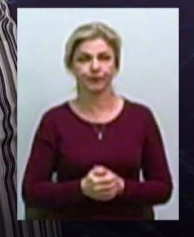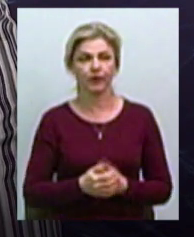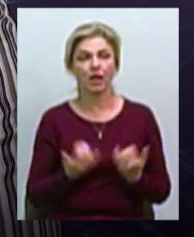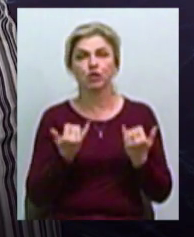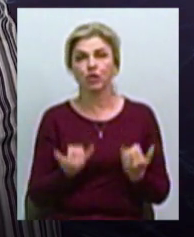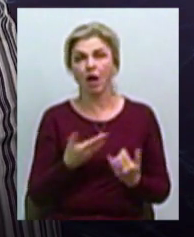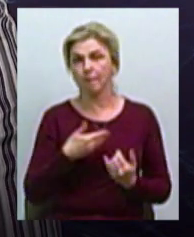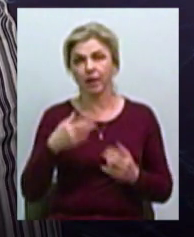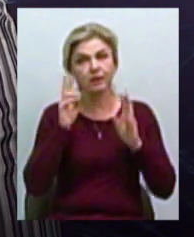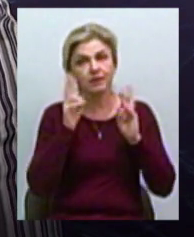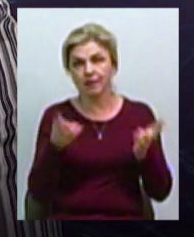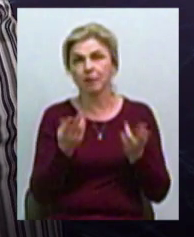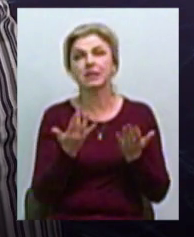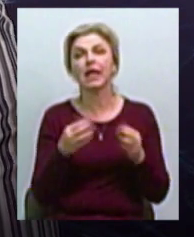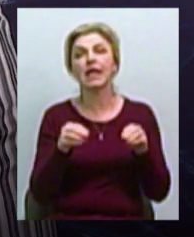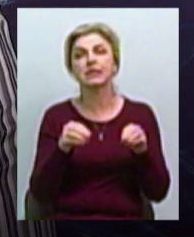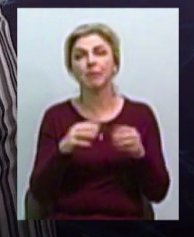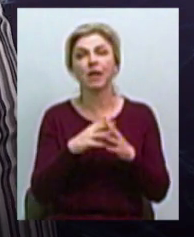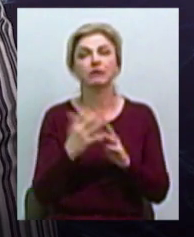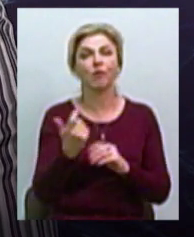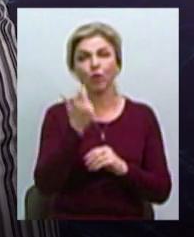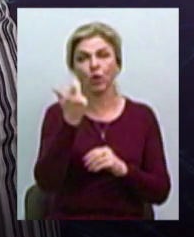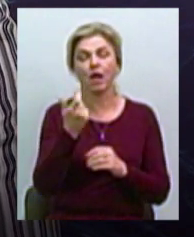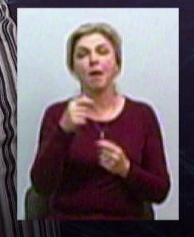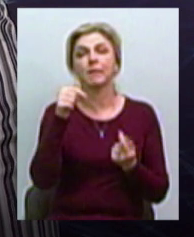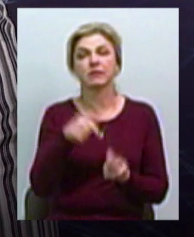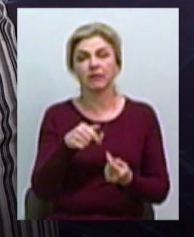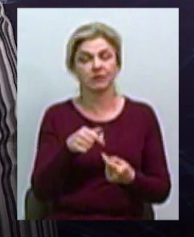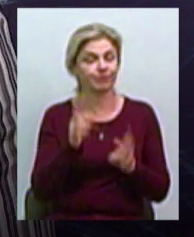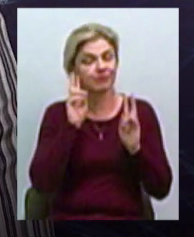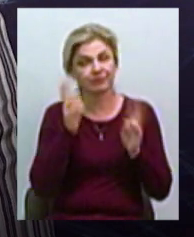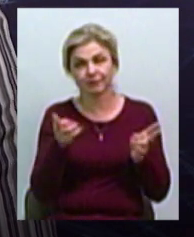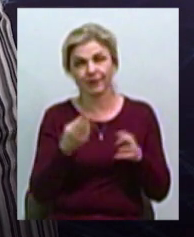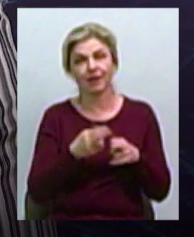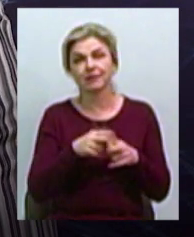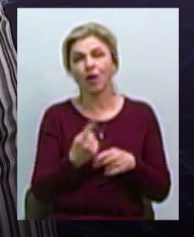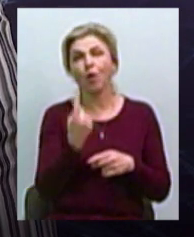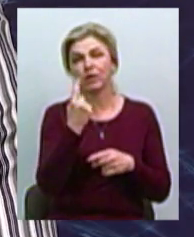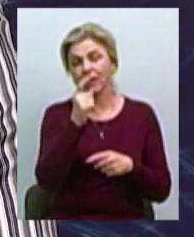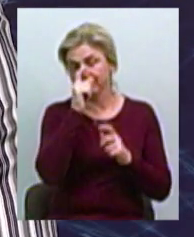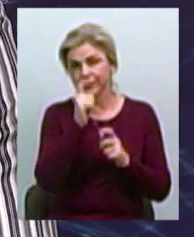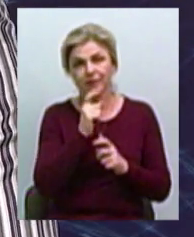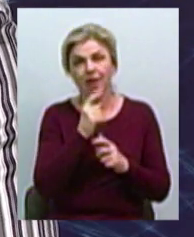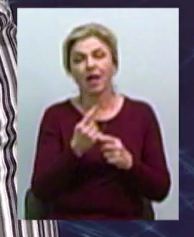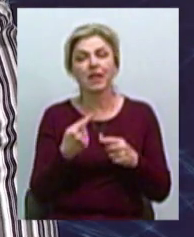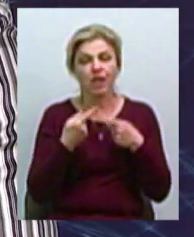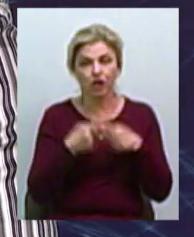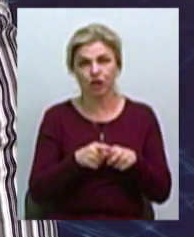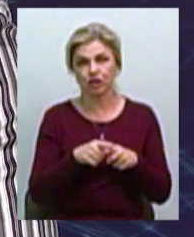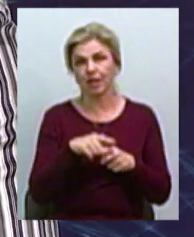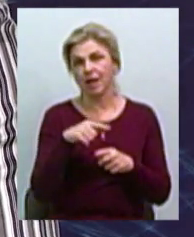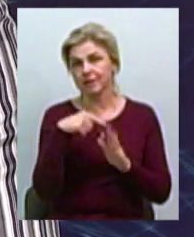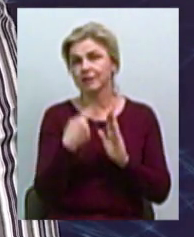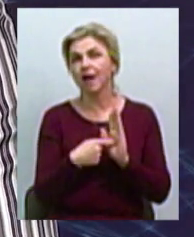нас землі сільськогосподарського призначення? Не знаємо. Це одна з величезних, скажімо так, технічних загадок сьогодення. Ми